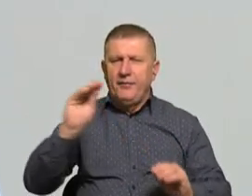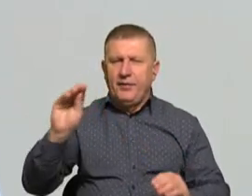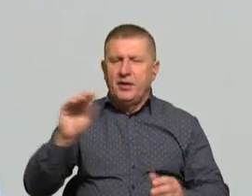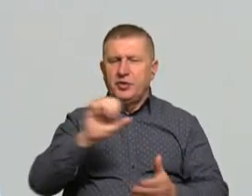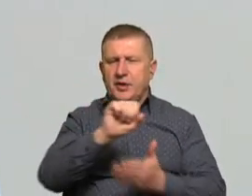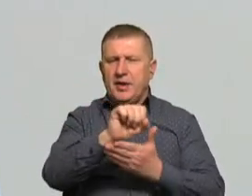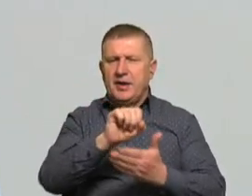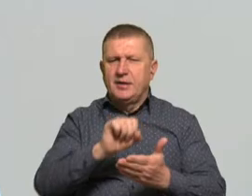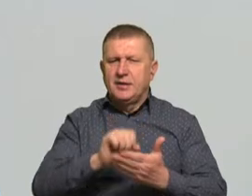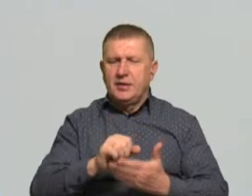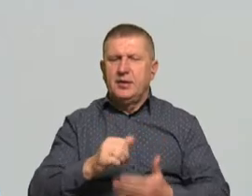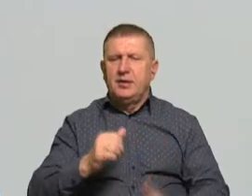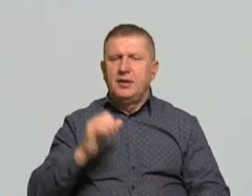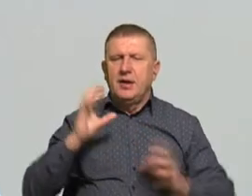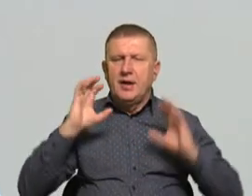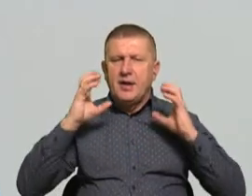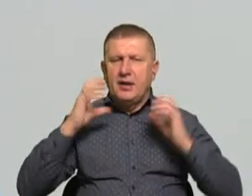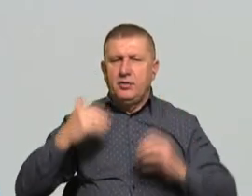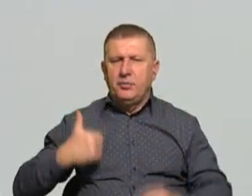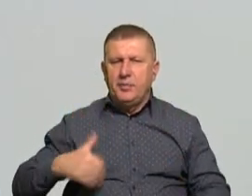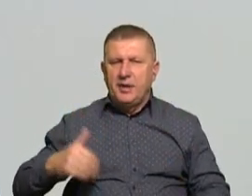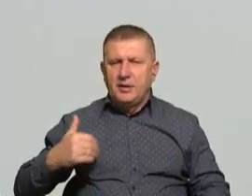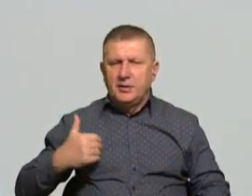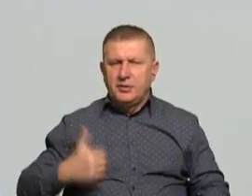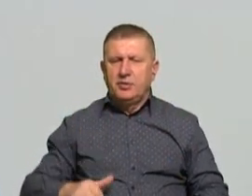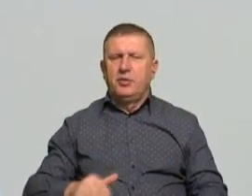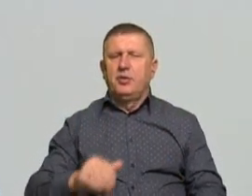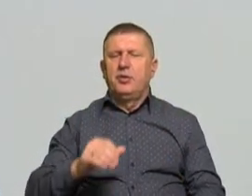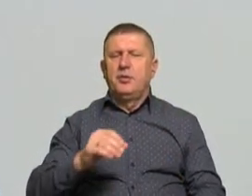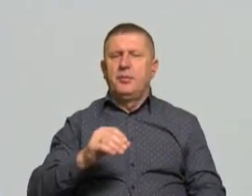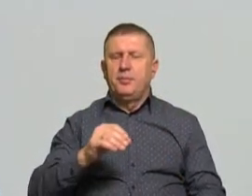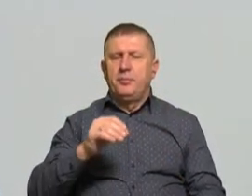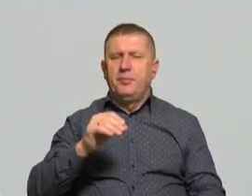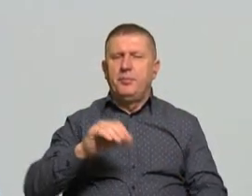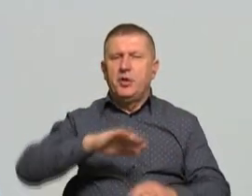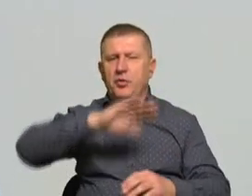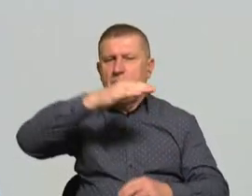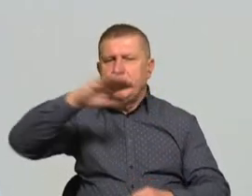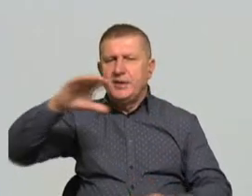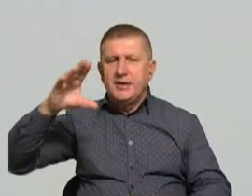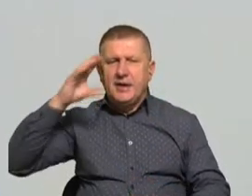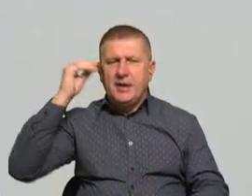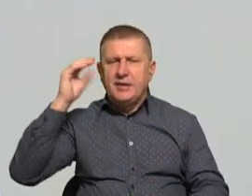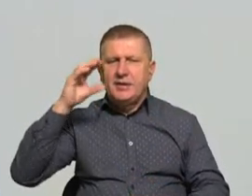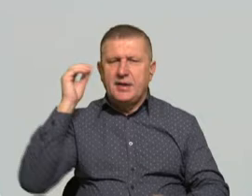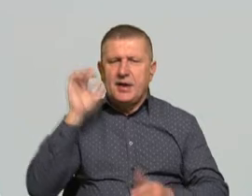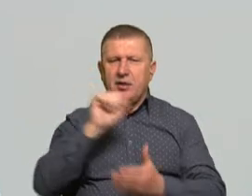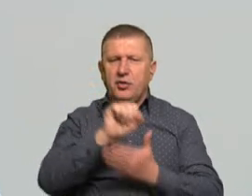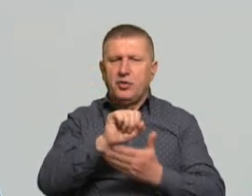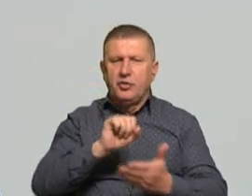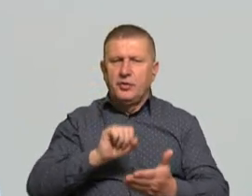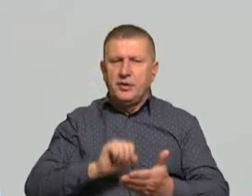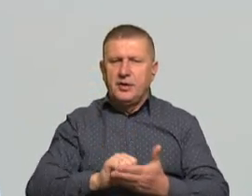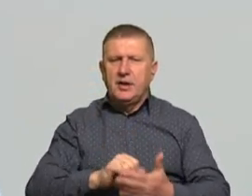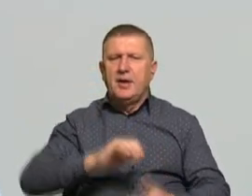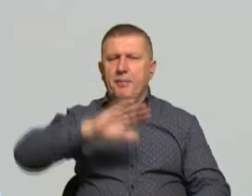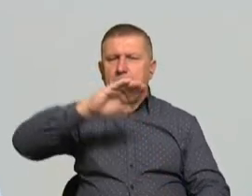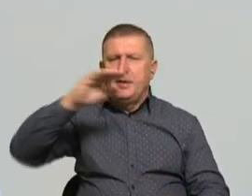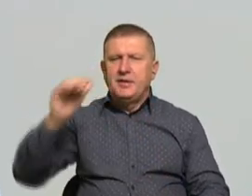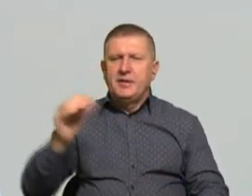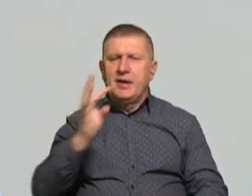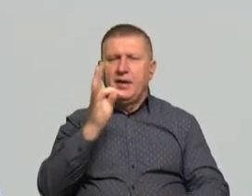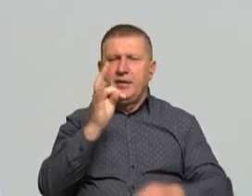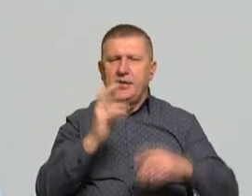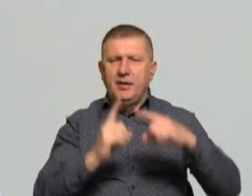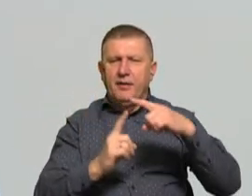Bielsku-Białej. Jest to Radio Bielsko, portal bielsko.pl, Kronika Beskidzka, portal beskidzka24.pl, Beskidzka TV,